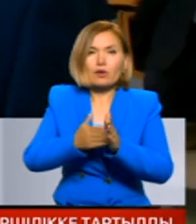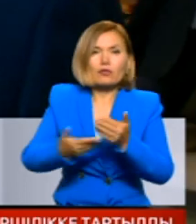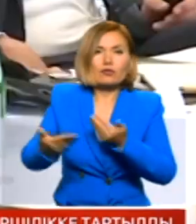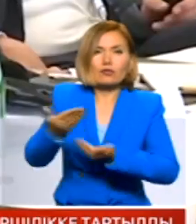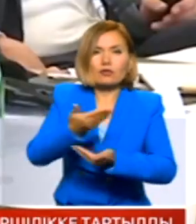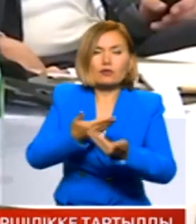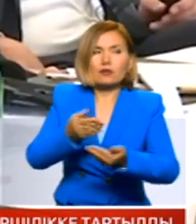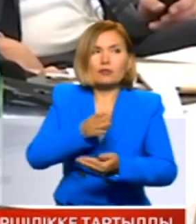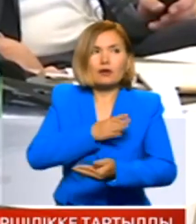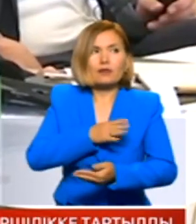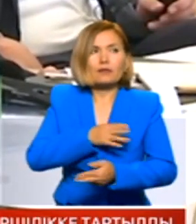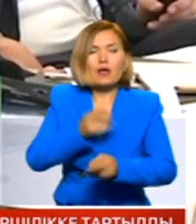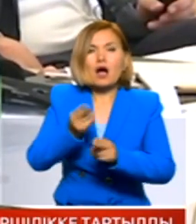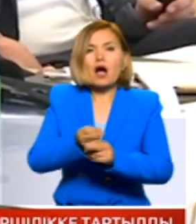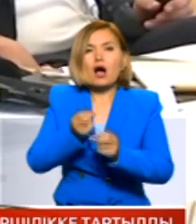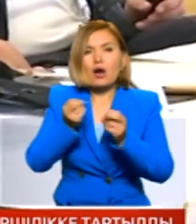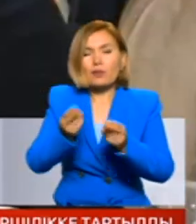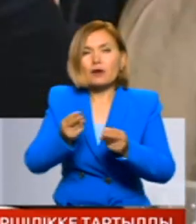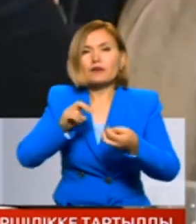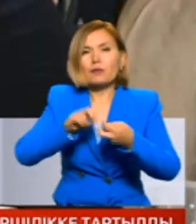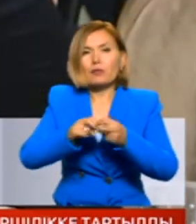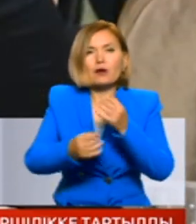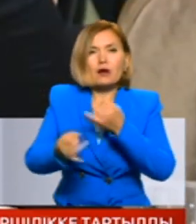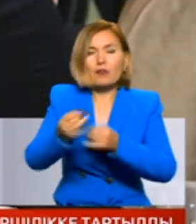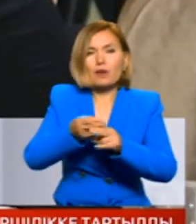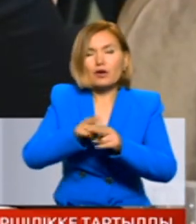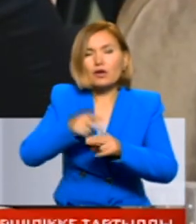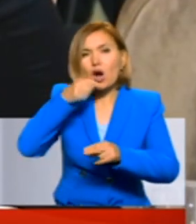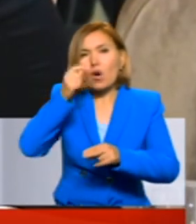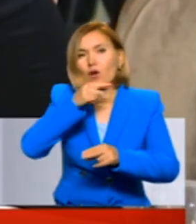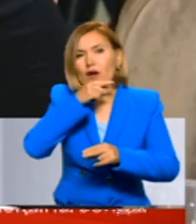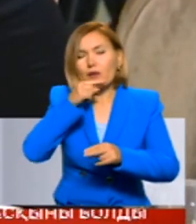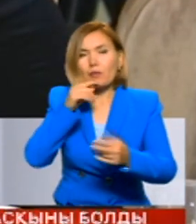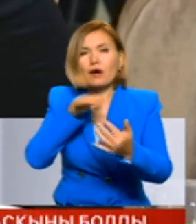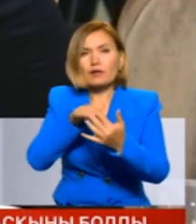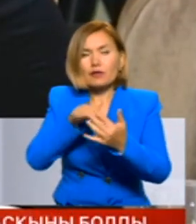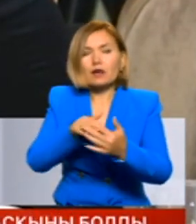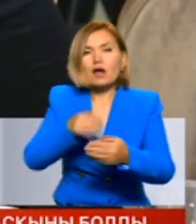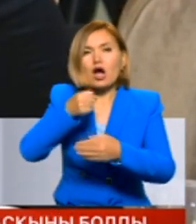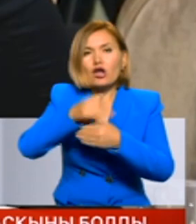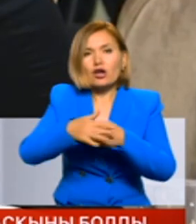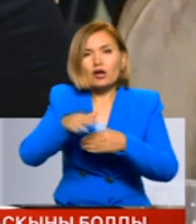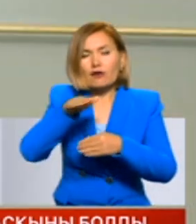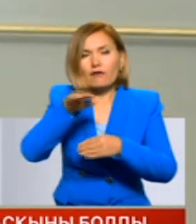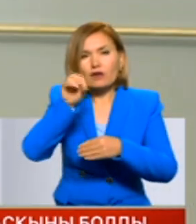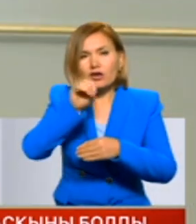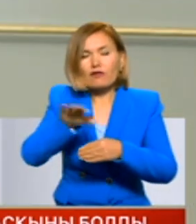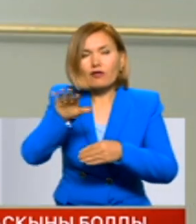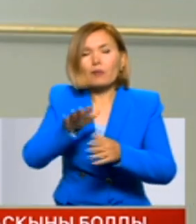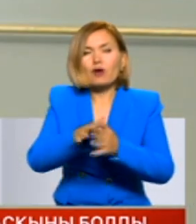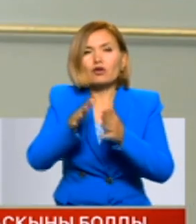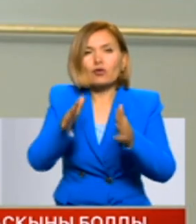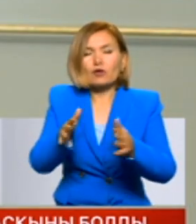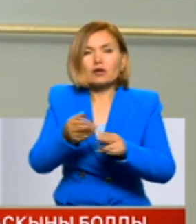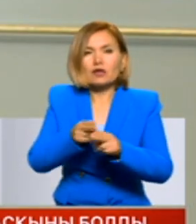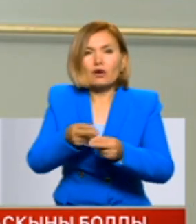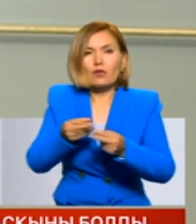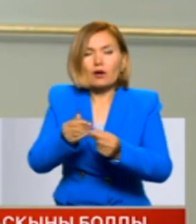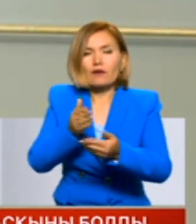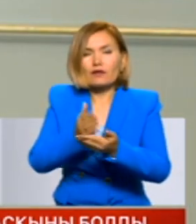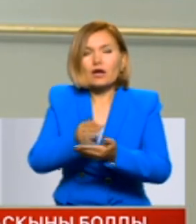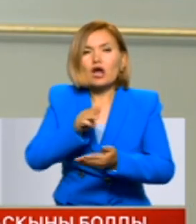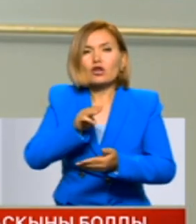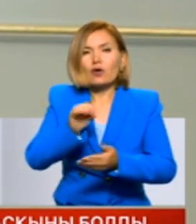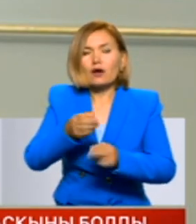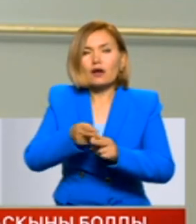жүрді. Қауіпсіздік туралы қозғалғанда Германия президенті Украинадағы дағдарыс Еуропа мен Орталық Азия аймағының қауіпсіздігіне әсер етеді деген пікір айтты. Қасым-Жомарт